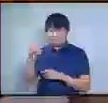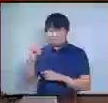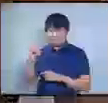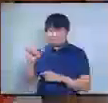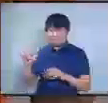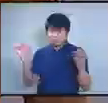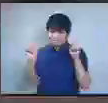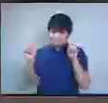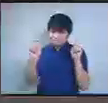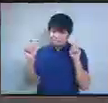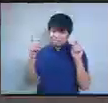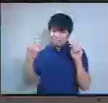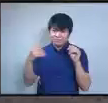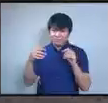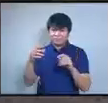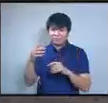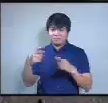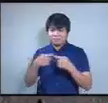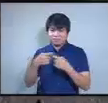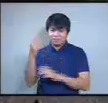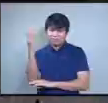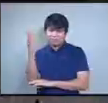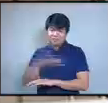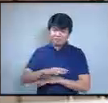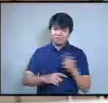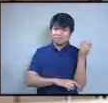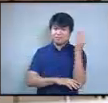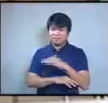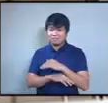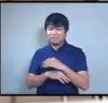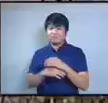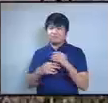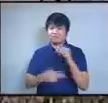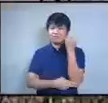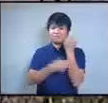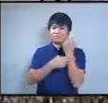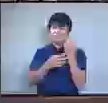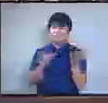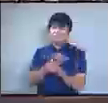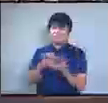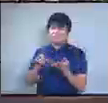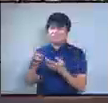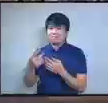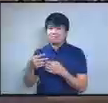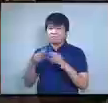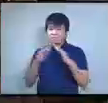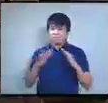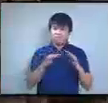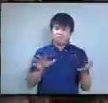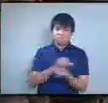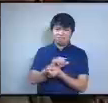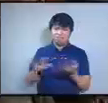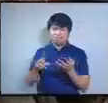mga poste ng kuryente, napinsala ang ilang establisimento gaya ng hotel na ito, ang ilang bahay, wasak na wasak.